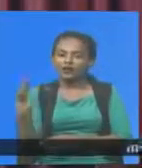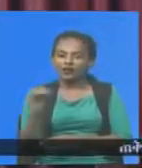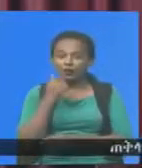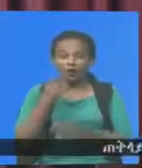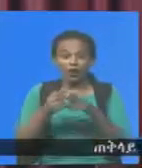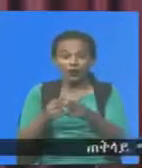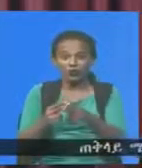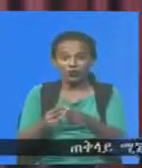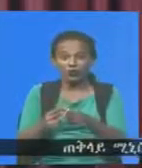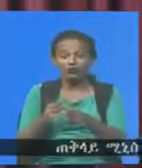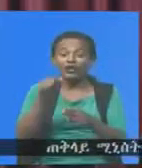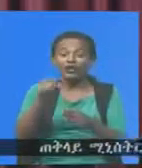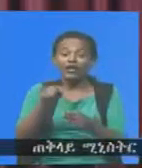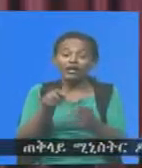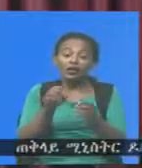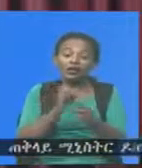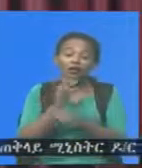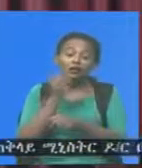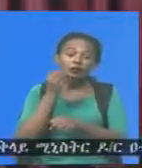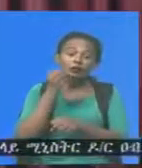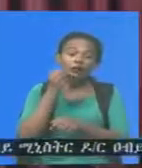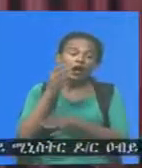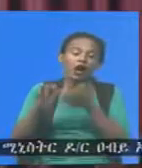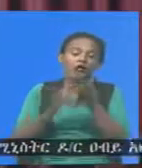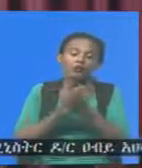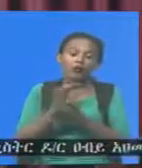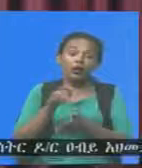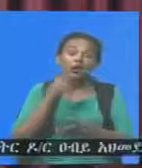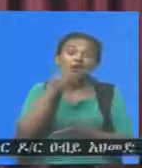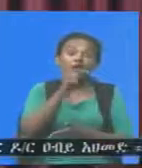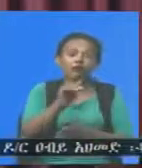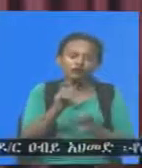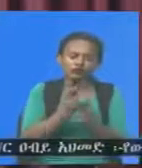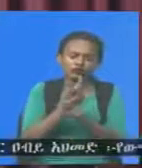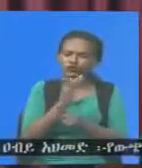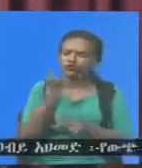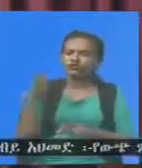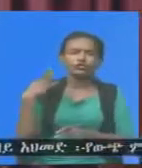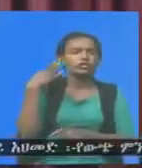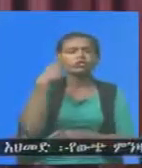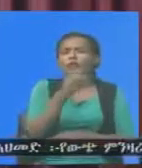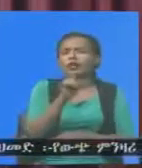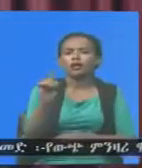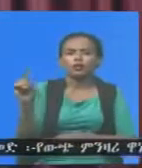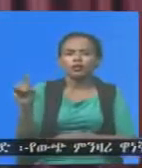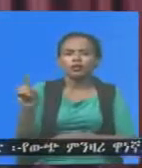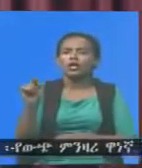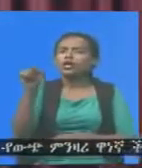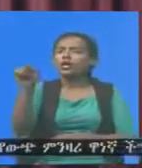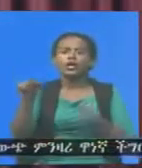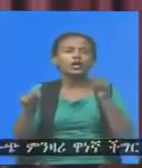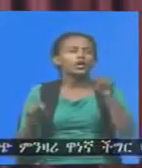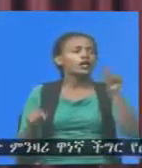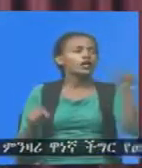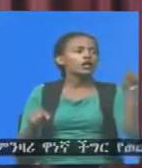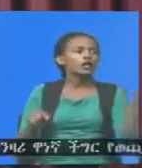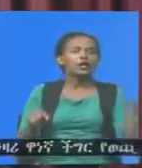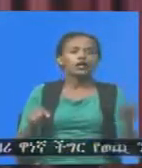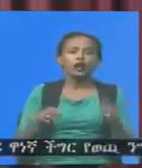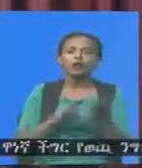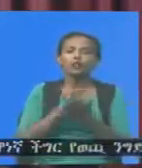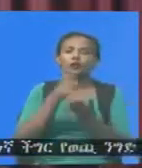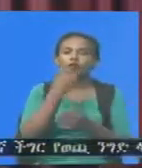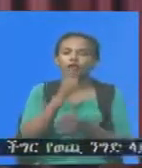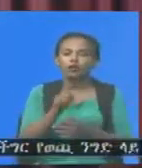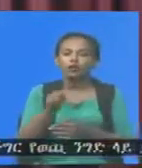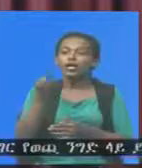ይሄ ምክር ቤት አሸባሪ ያለው ድርጅት እንጂ ግለሰብ የለም። እከሌ እከሌ አሸባሪ አላለም። እከሌ እከሌ